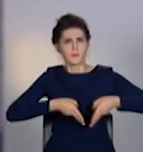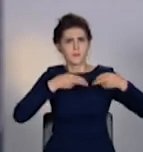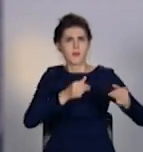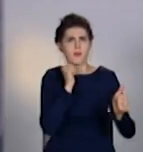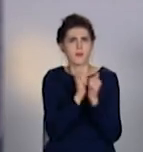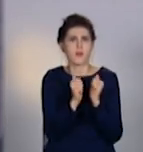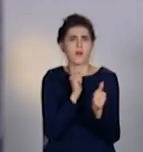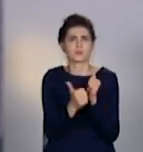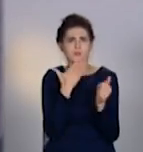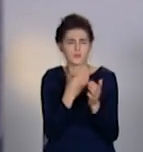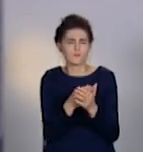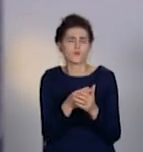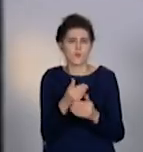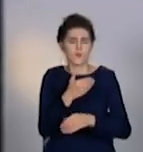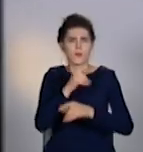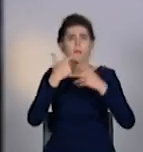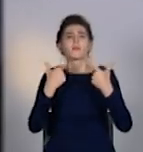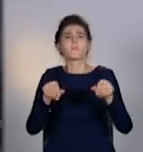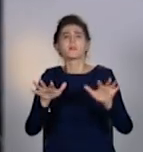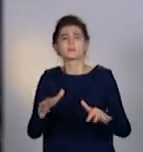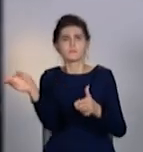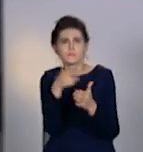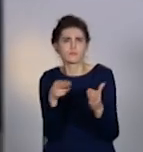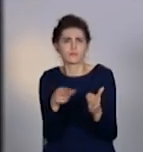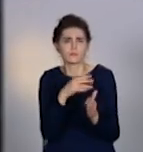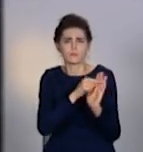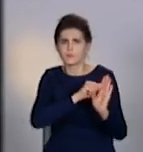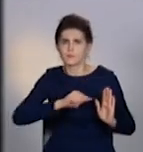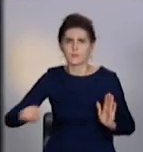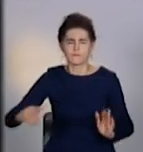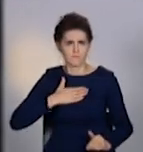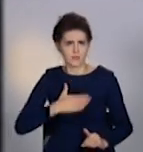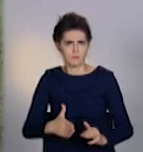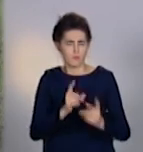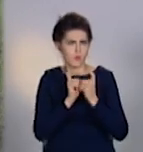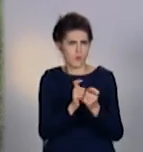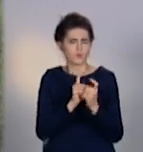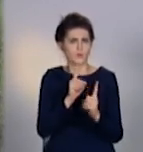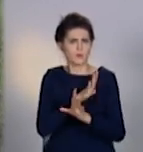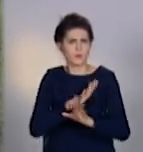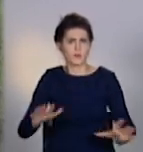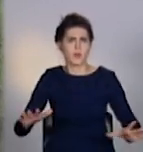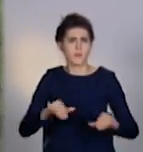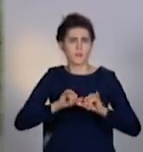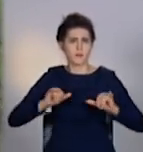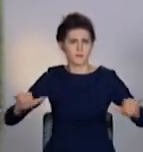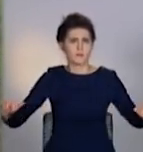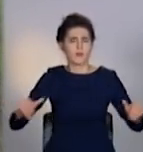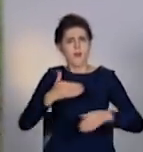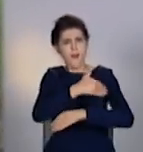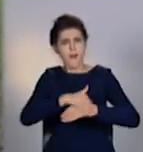свій квадрат. І так ми робили протягом декількох місяців і активно боролися з цими надписами. Бачите, це якраз є